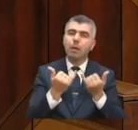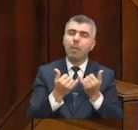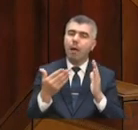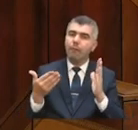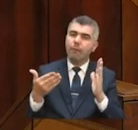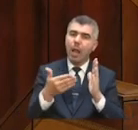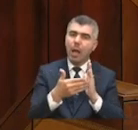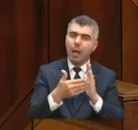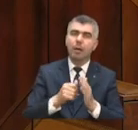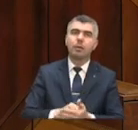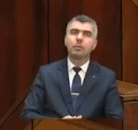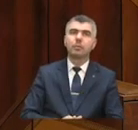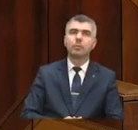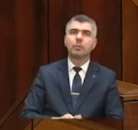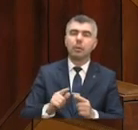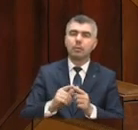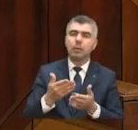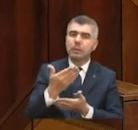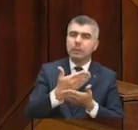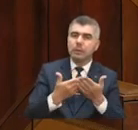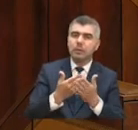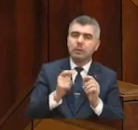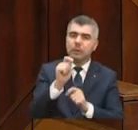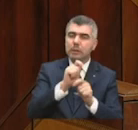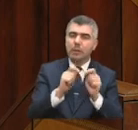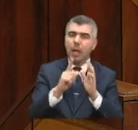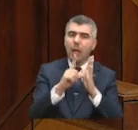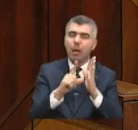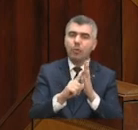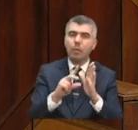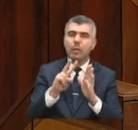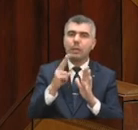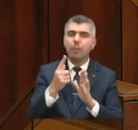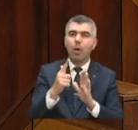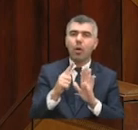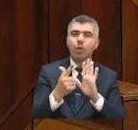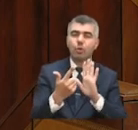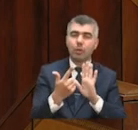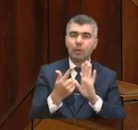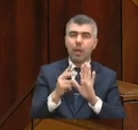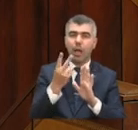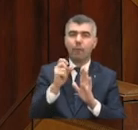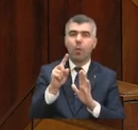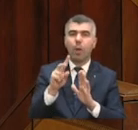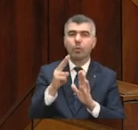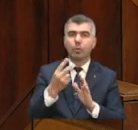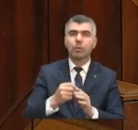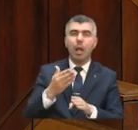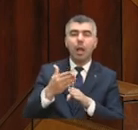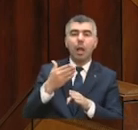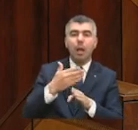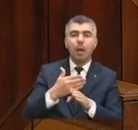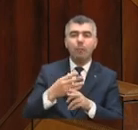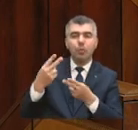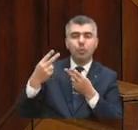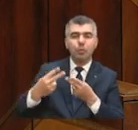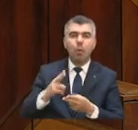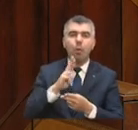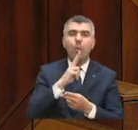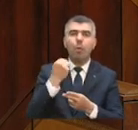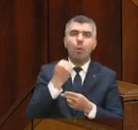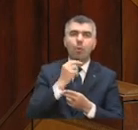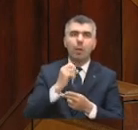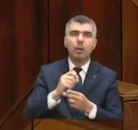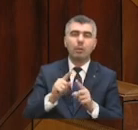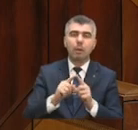لها انعقد بخصوص دراسة مقترحات القوانين كان في 27 ماي 2021، أي قبل مجيء هذه الحكومة. وهذه